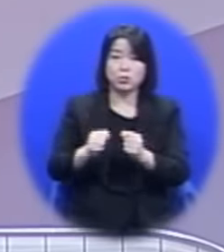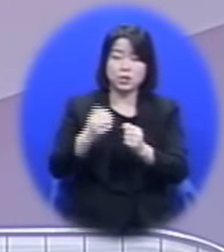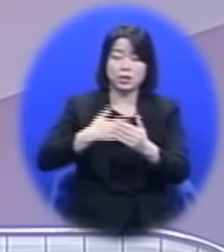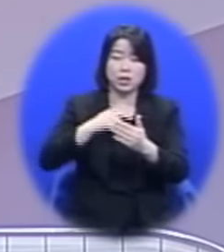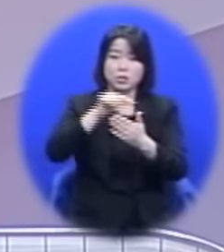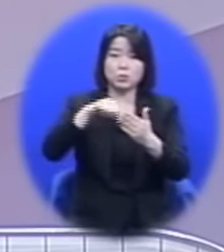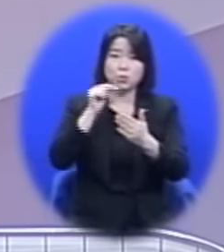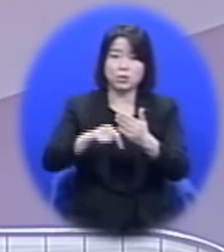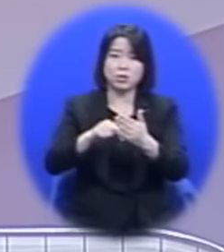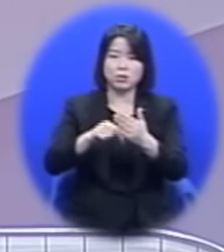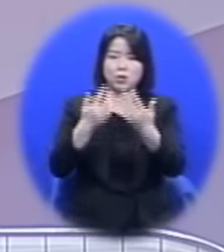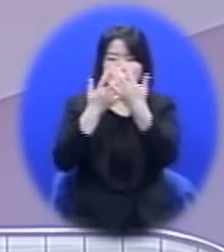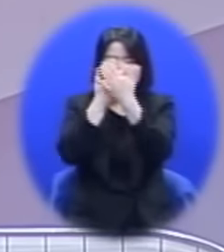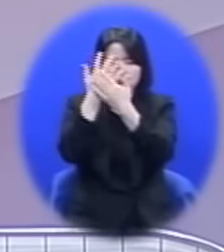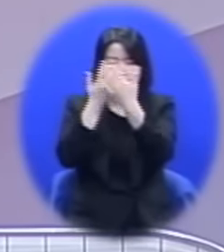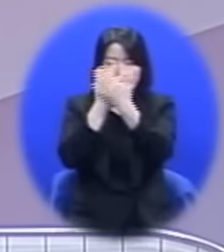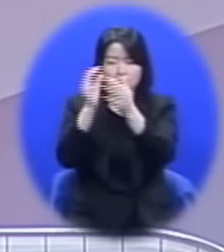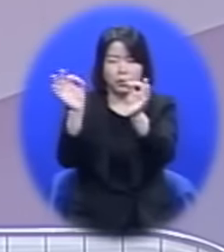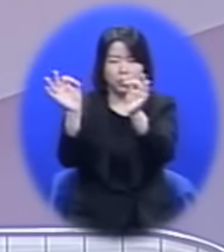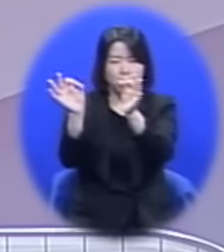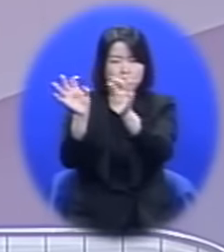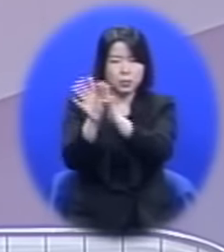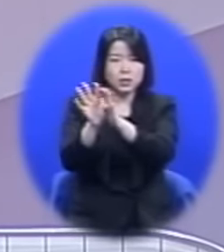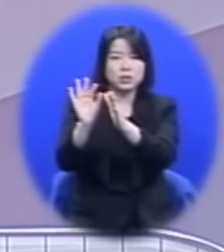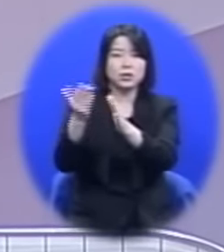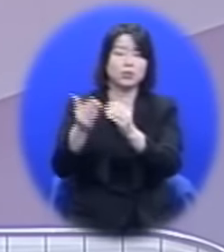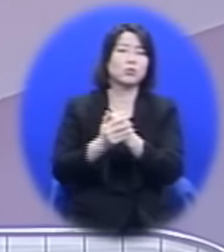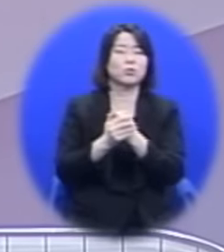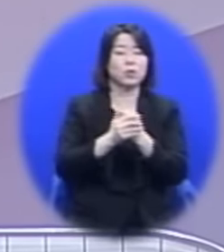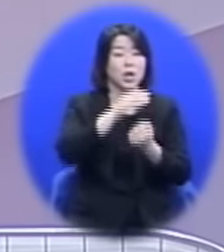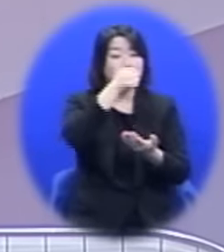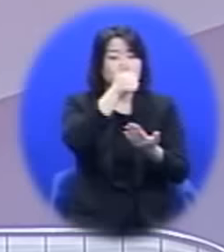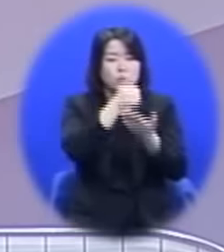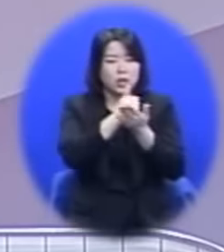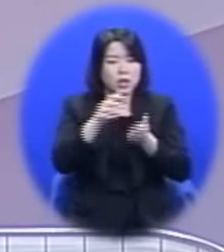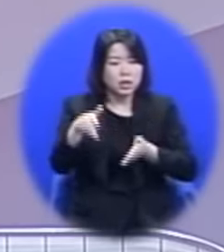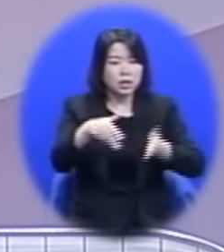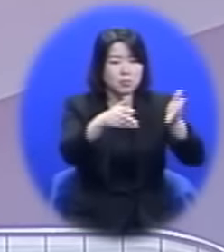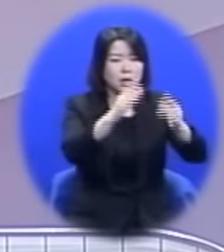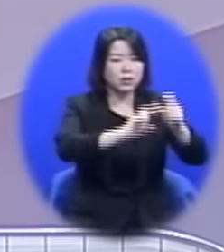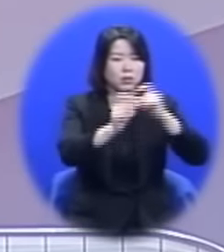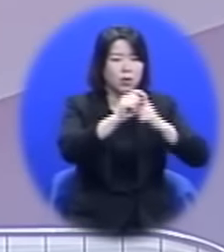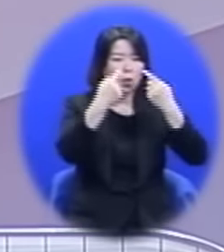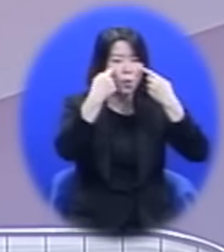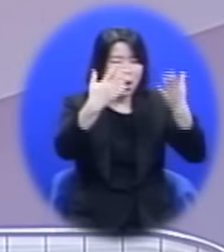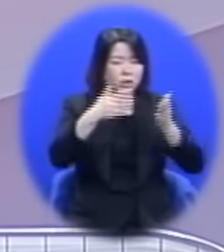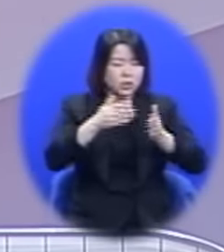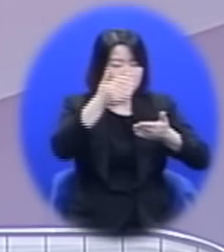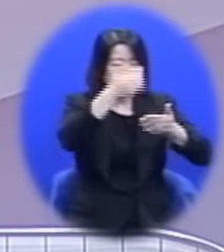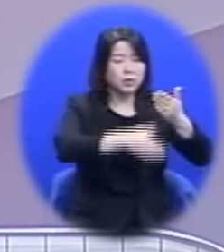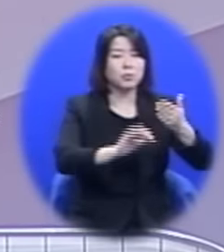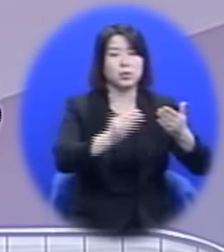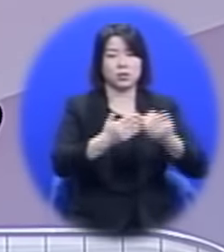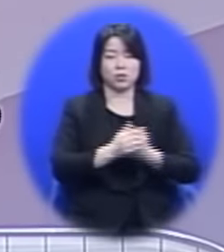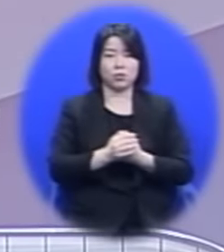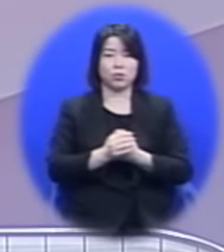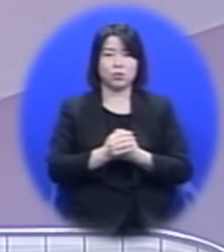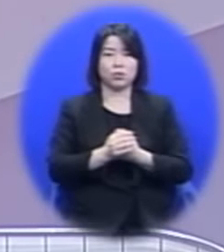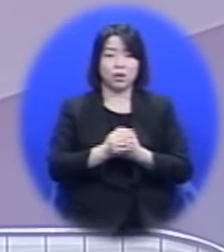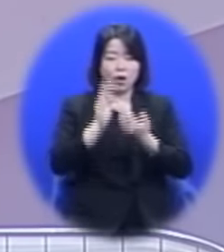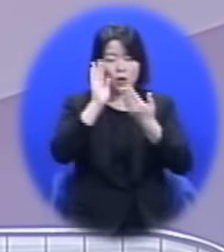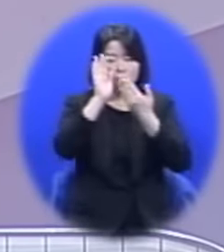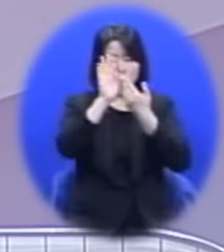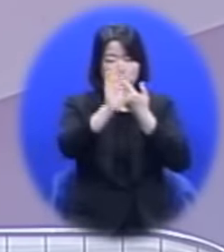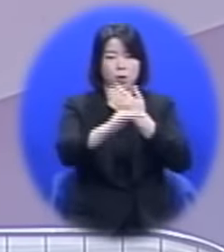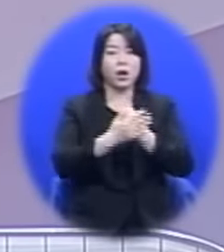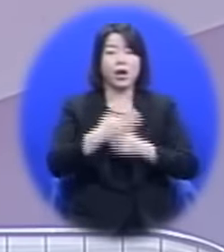더 희미해져 사라져버리고 죄의 길만 뚜렷하게 남게 됩니다. 그러다가 나중에는